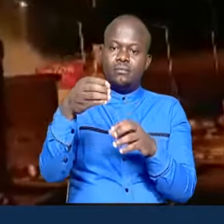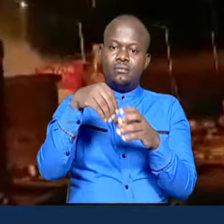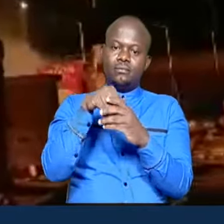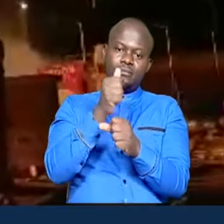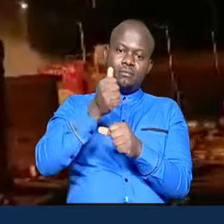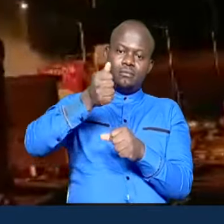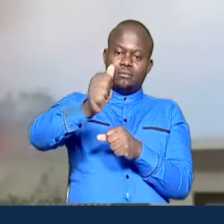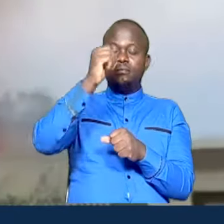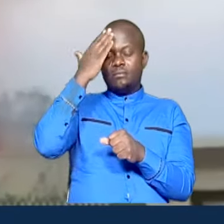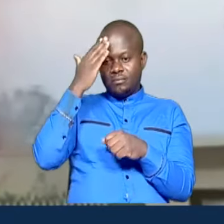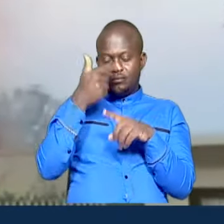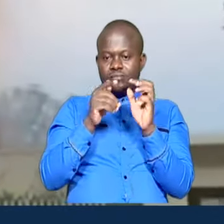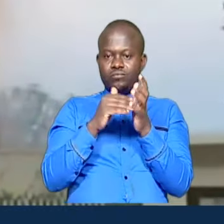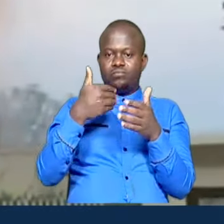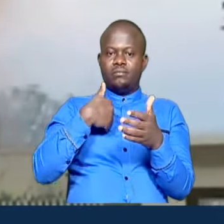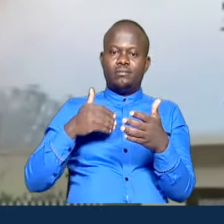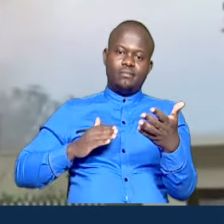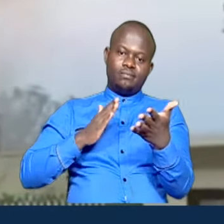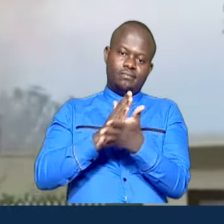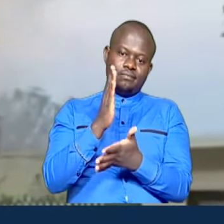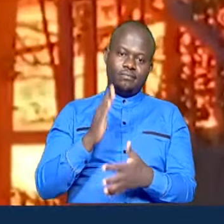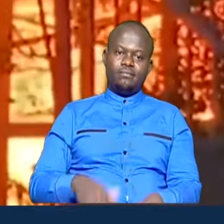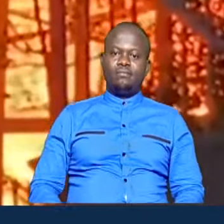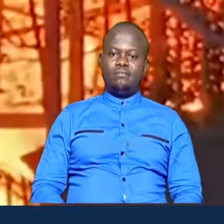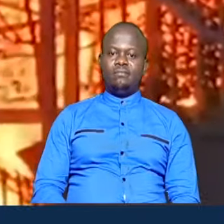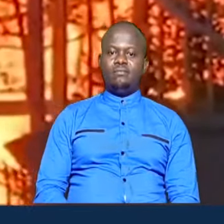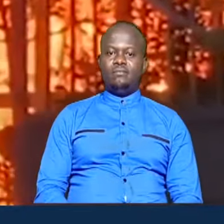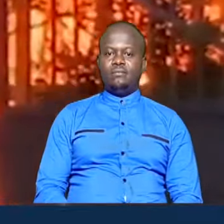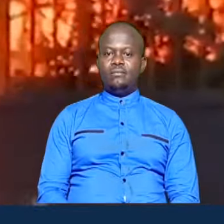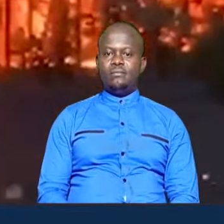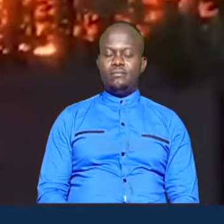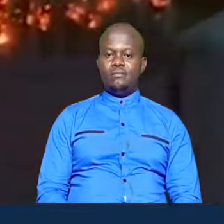rwiyemezamirimo bazwi banabifitiye uburenganzira. Dosi Jeanne Gisele, i Kigali.